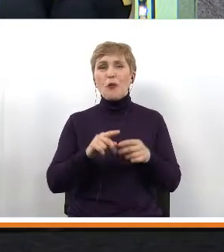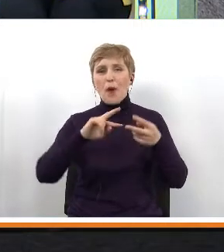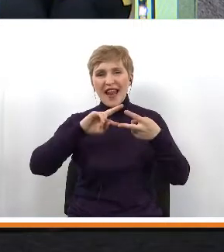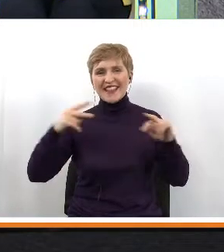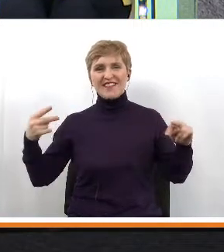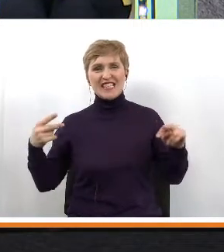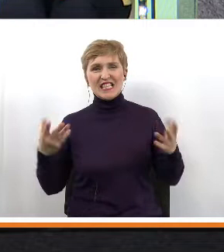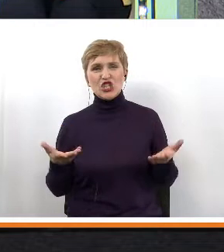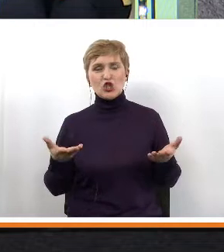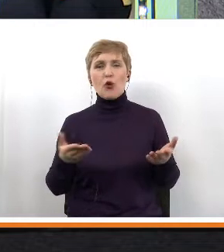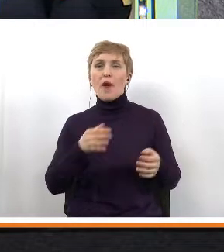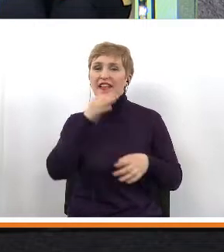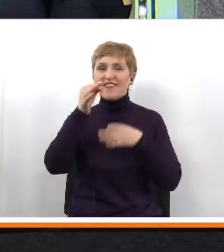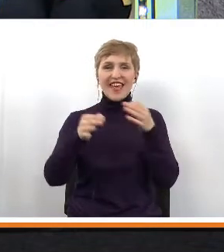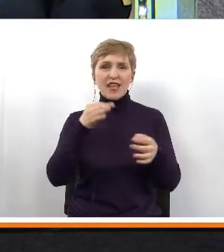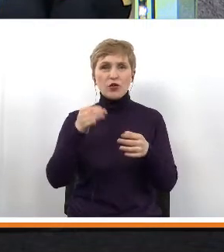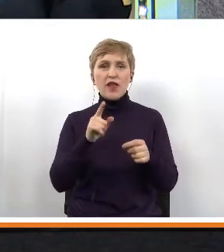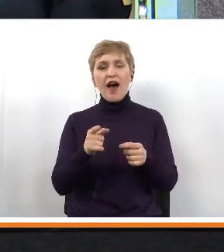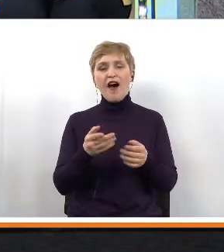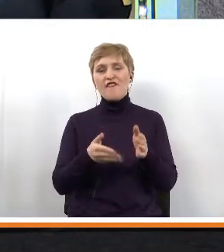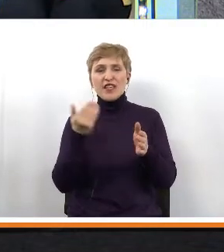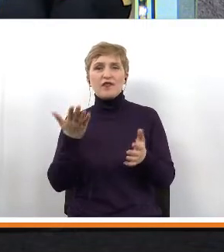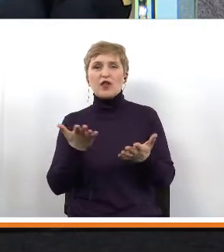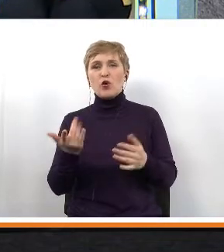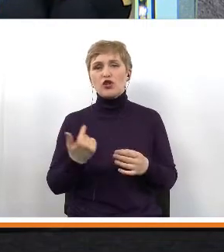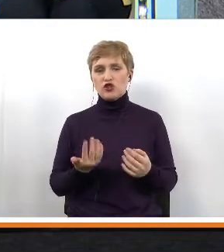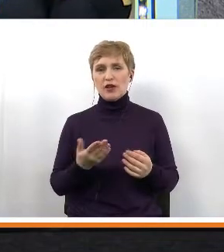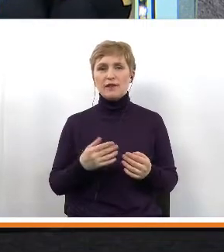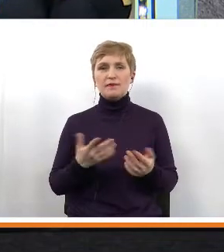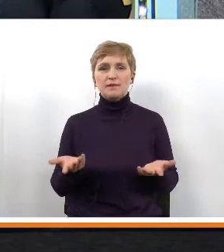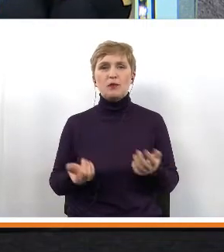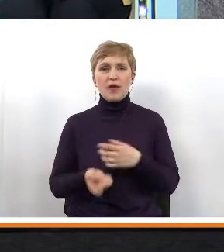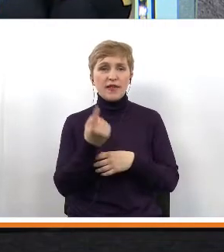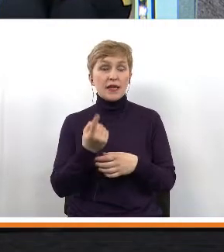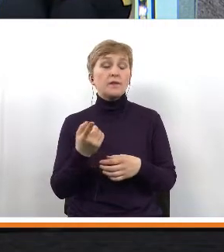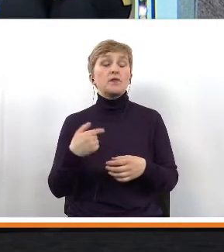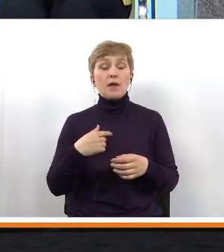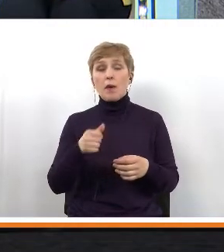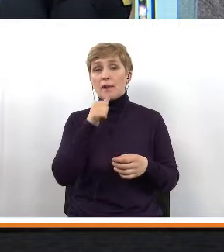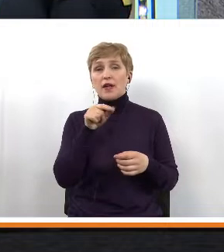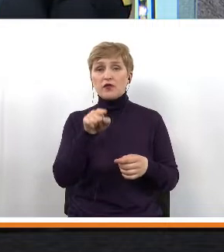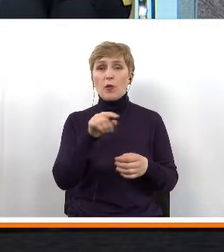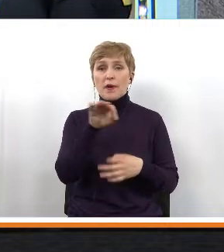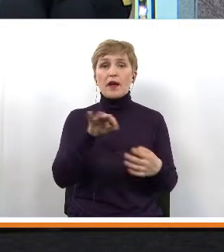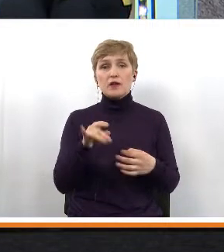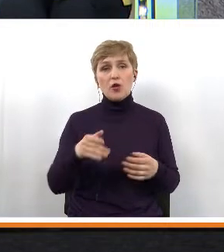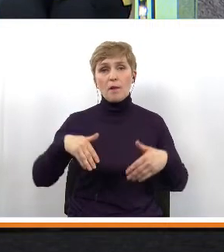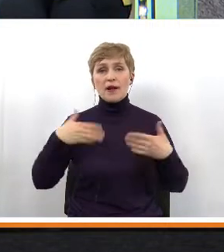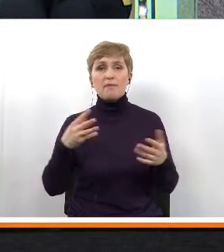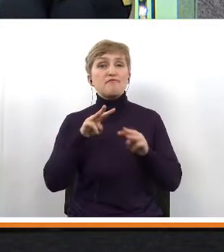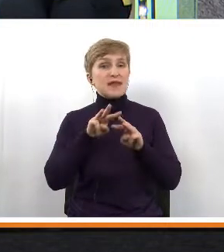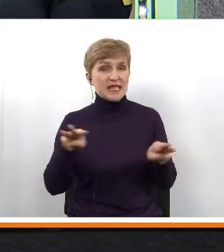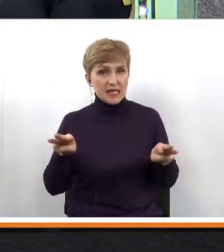лингвистическому ответу на вызовы, которые стоят перед нами, и мы попытались в том проекте, который мы предложили министерству,